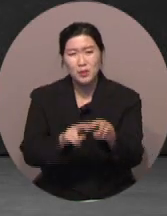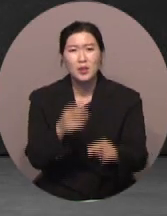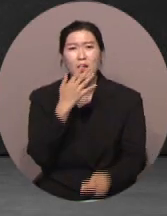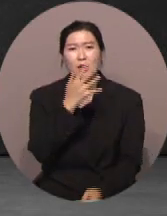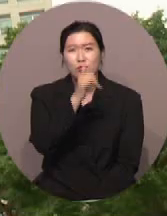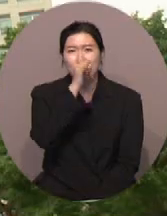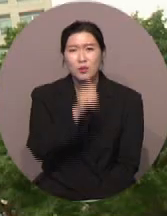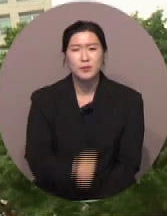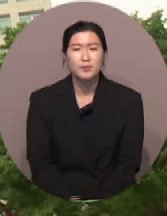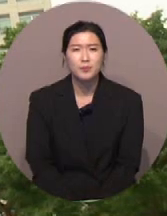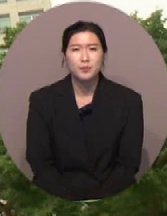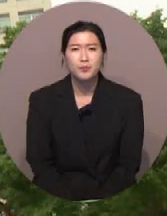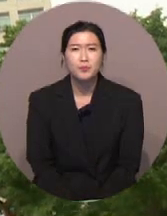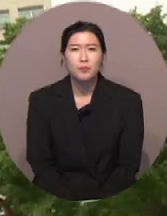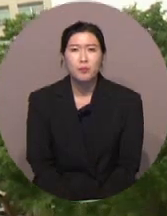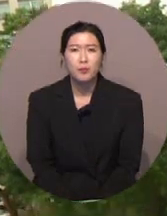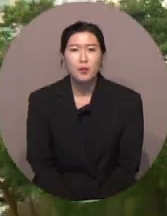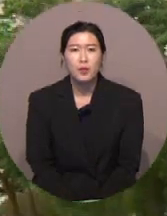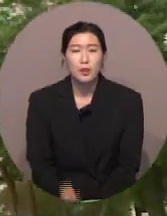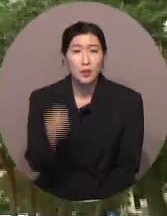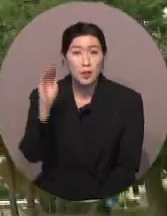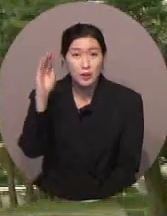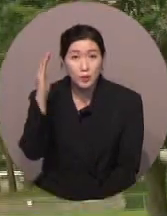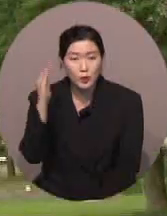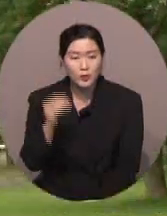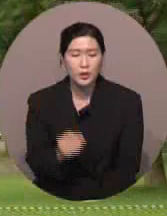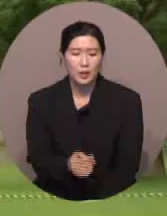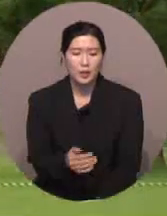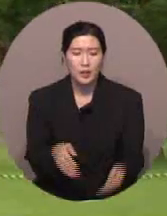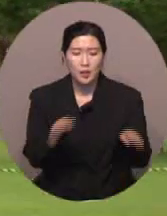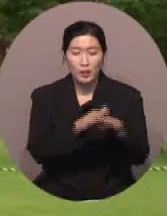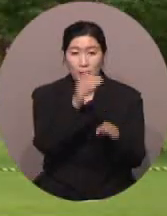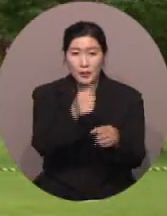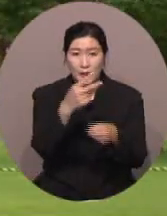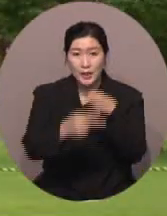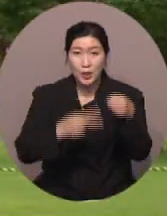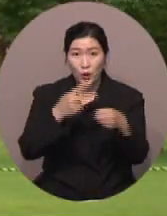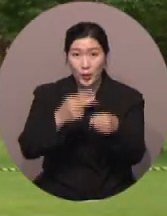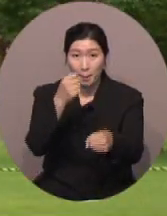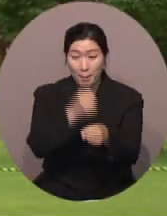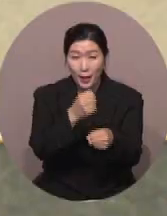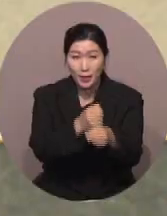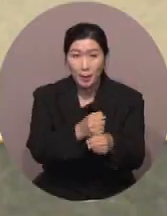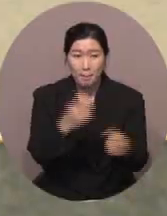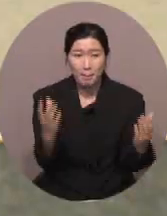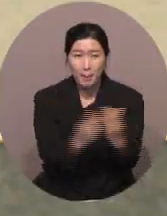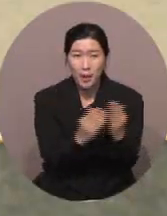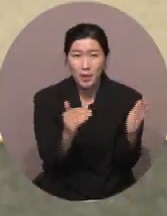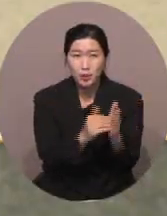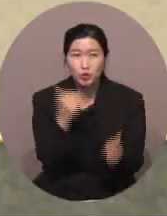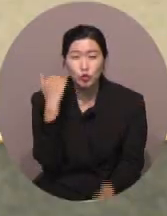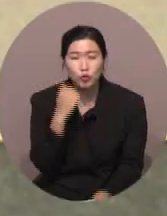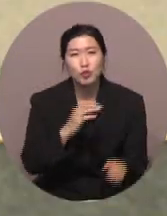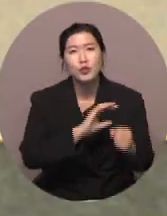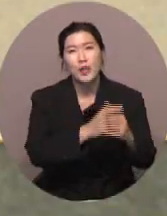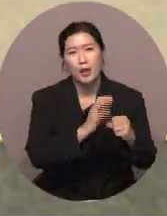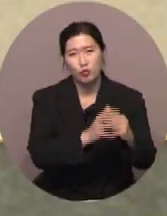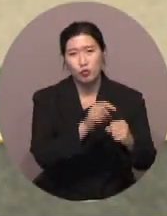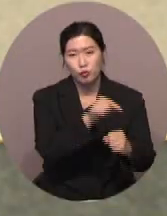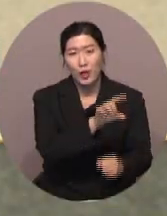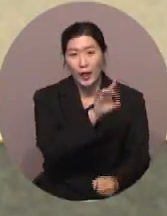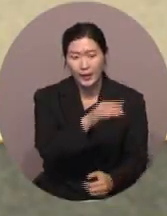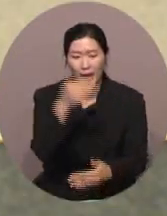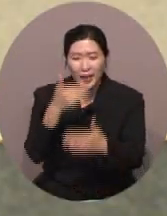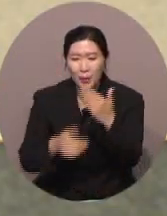이었고 최근 기관장 임기를 2년으로 하는 조례를 제정한 대구 를 제외하면 다른 16개 광역단체 모두